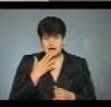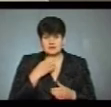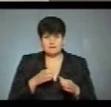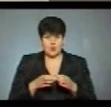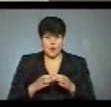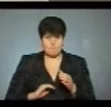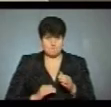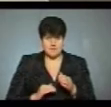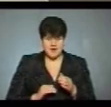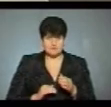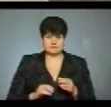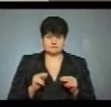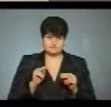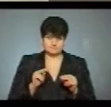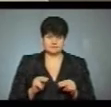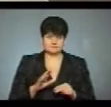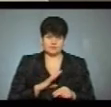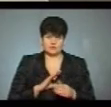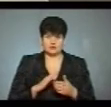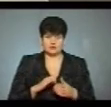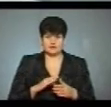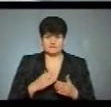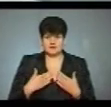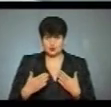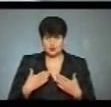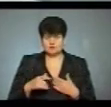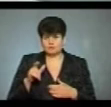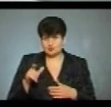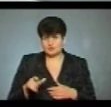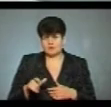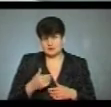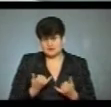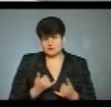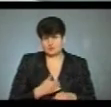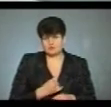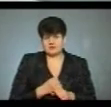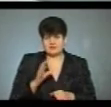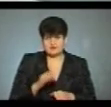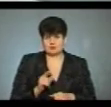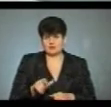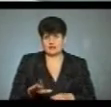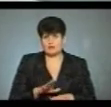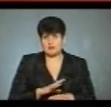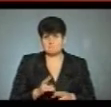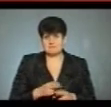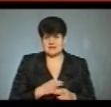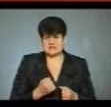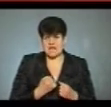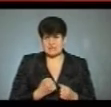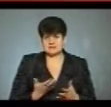щоб лібералізувати трудові відносини, зробити людину безправною і беззахисною. Що йдеться